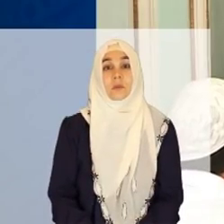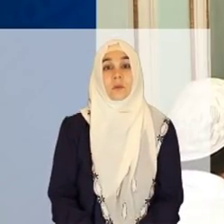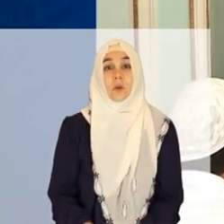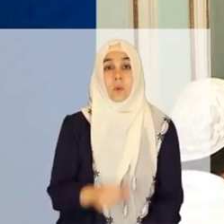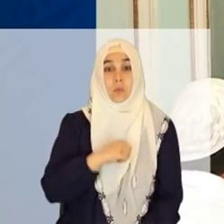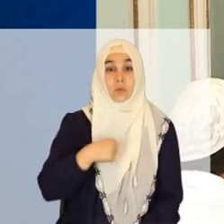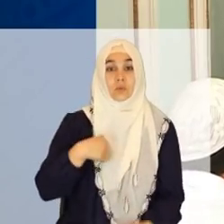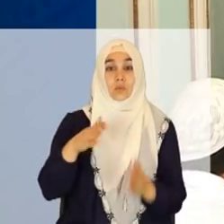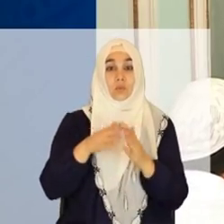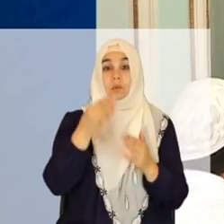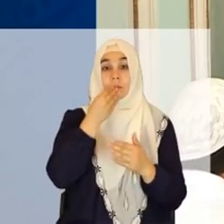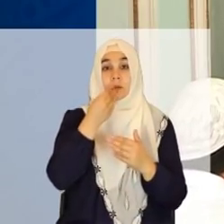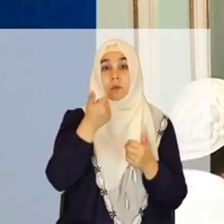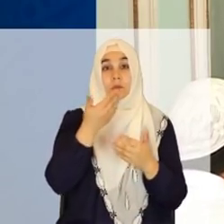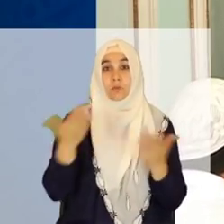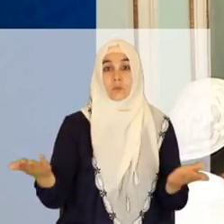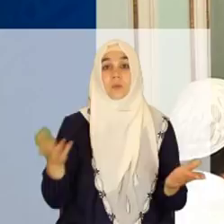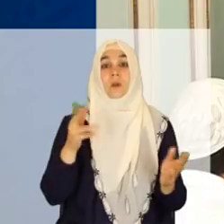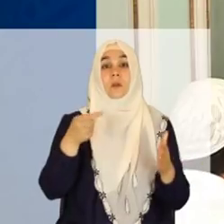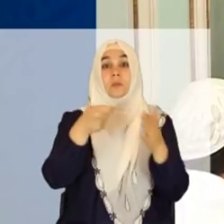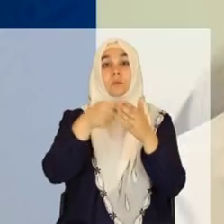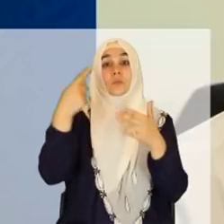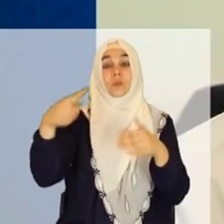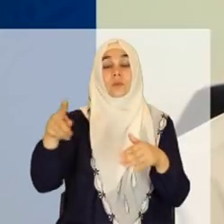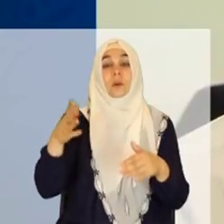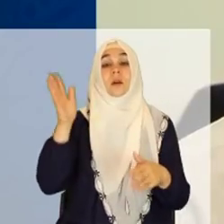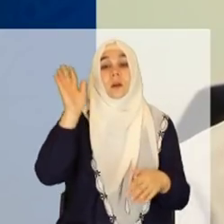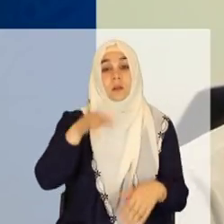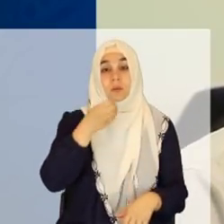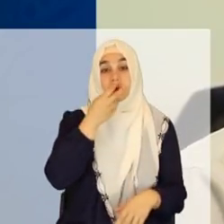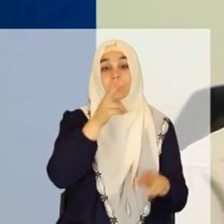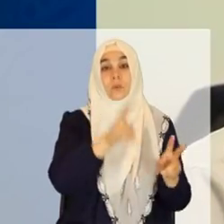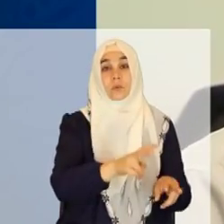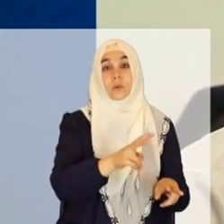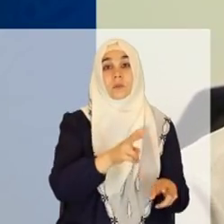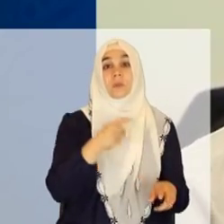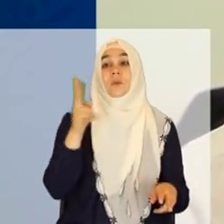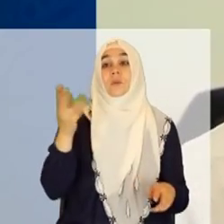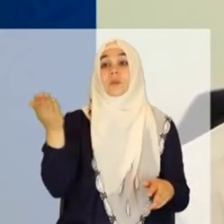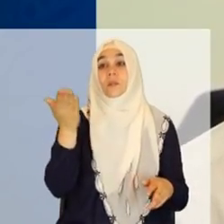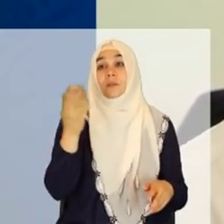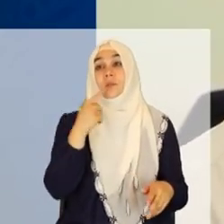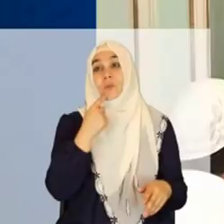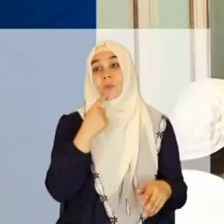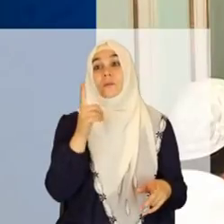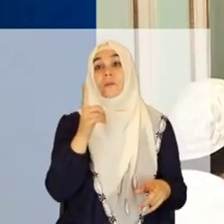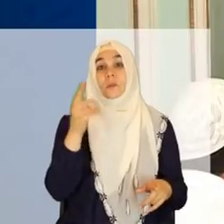Dodi, o'zimni yeganim narsam yo'q dedi. O'tirib tur bo'lmasa. Bir sadaqa, padaqa kelib